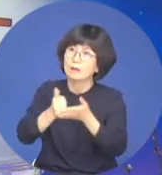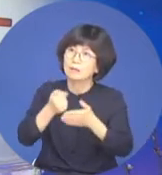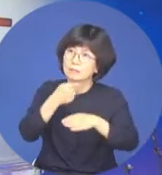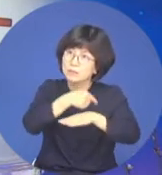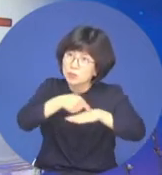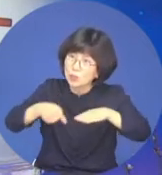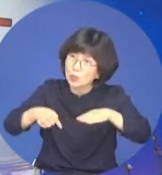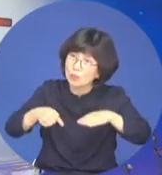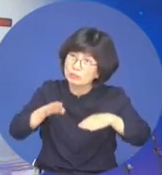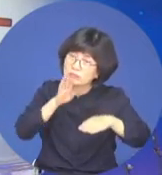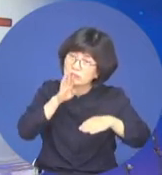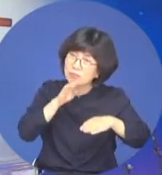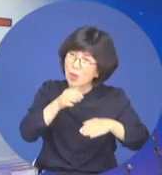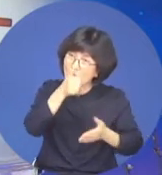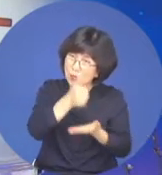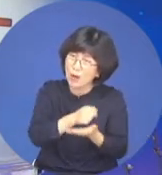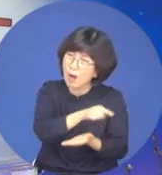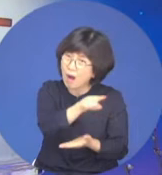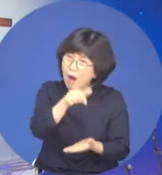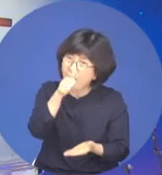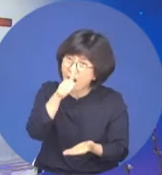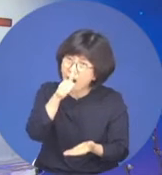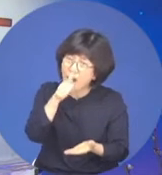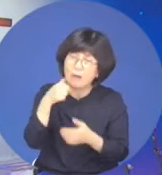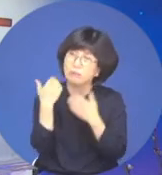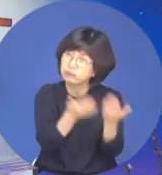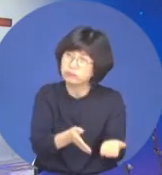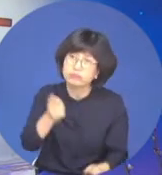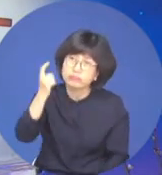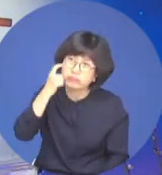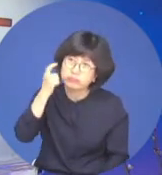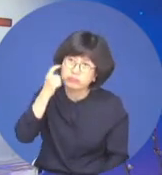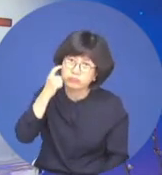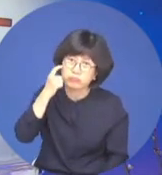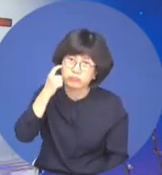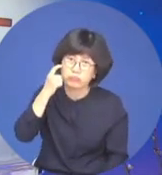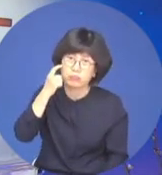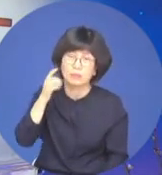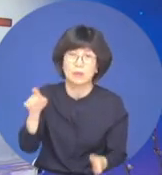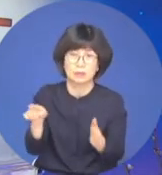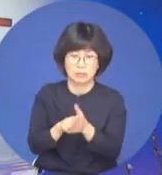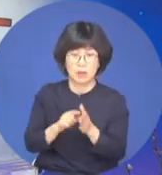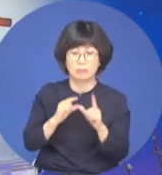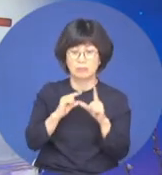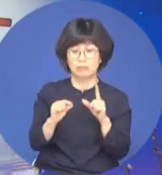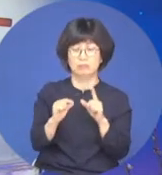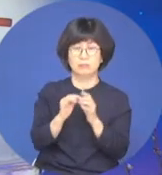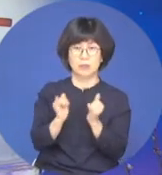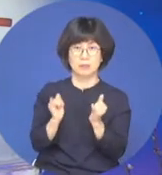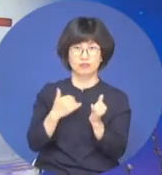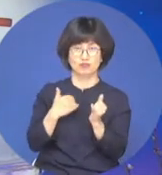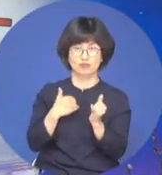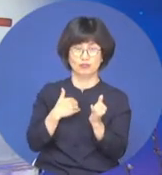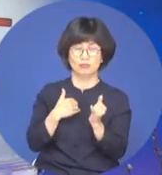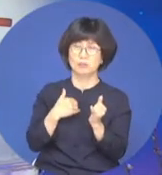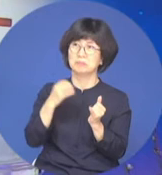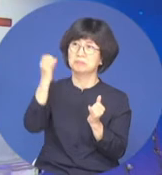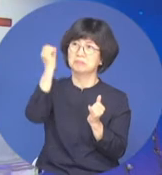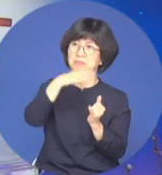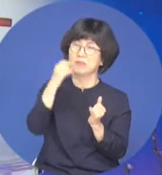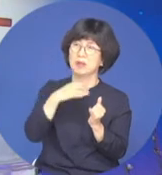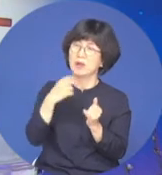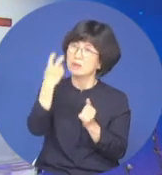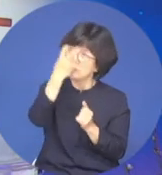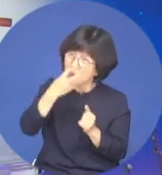두고 방치하십니까? 그리고 악인이 의인을 둘러 진쳐서 이렇게 믿음으로 살고자 하는 사람을 박해하는데 왜 그냥 두십니까? 이렇게